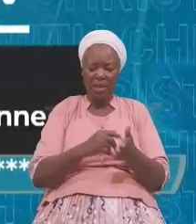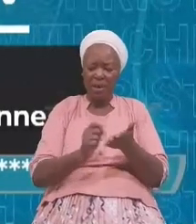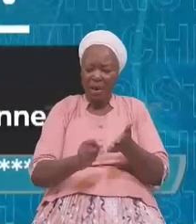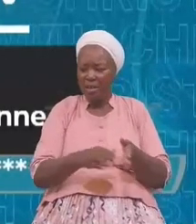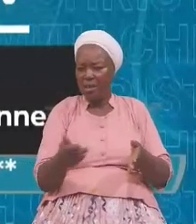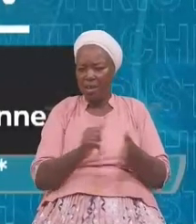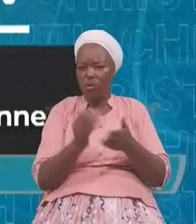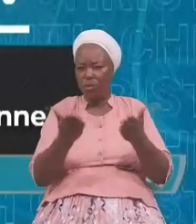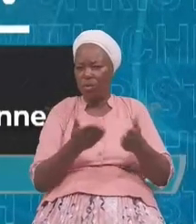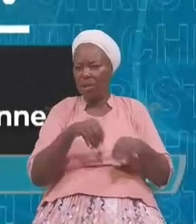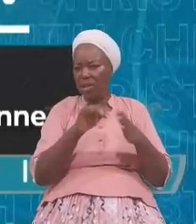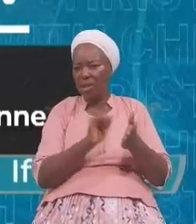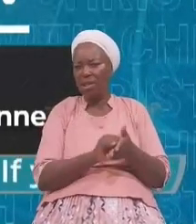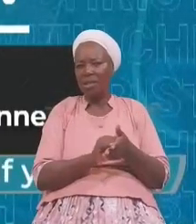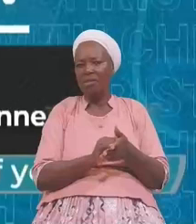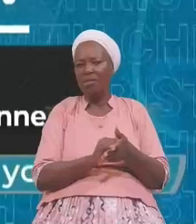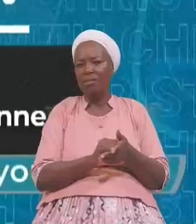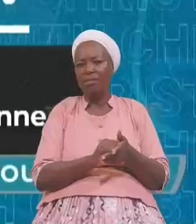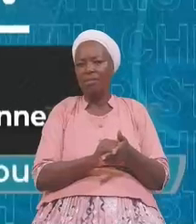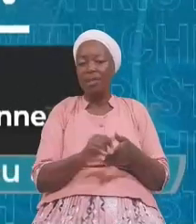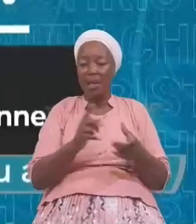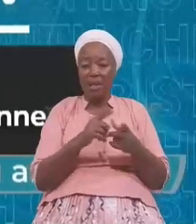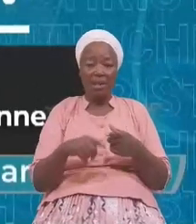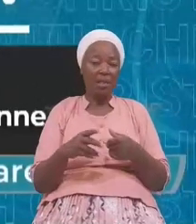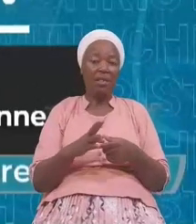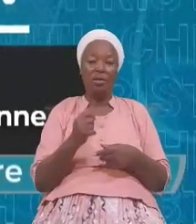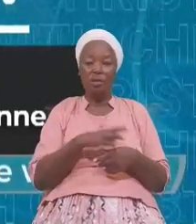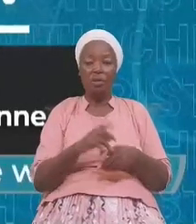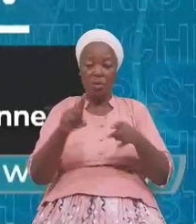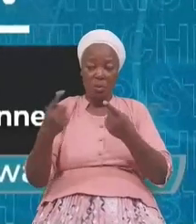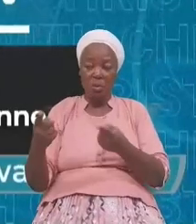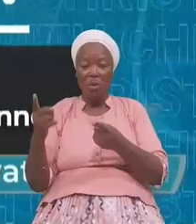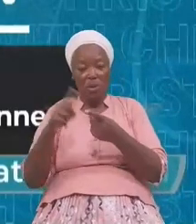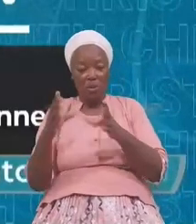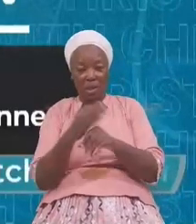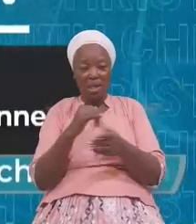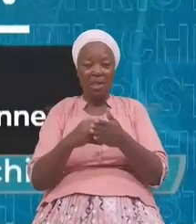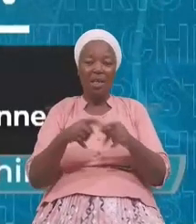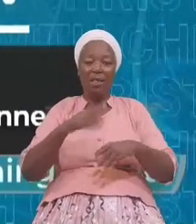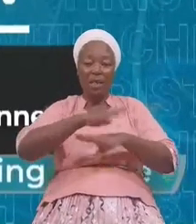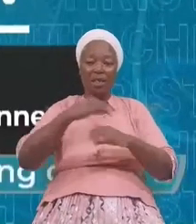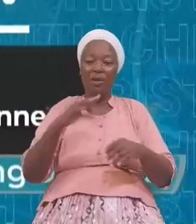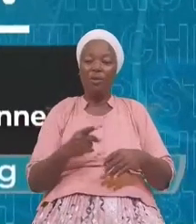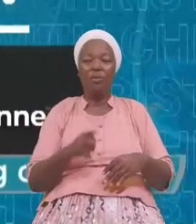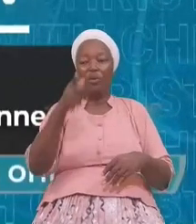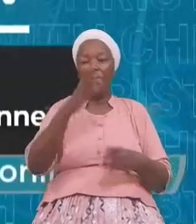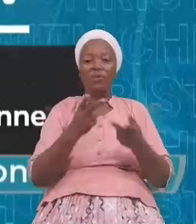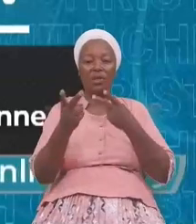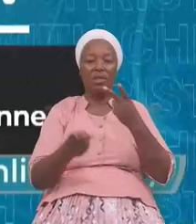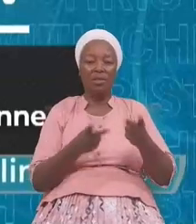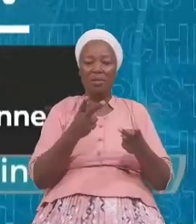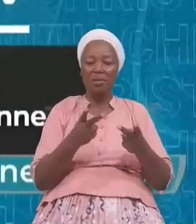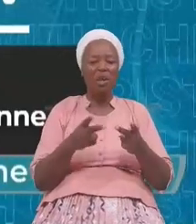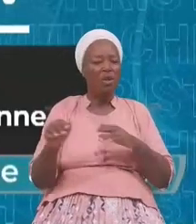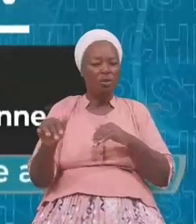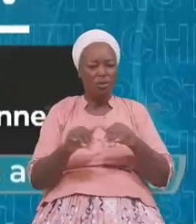remplir ce chèque à blanc. Et tu vas bientôt aller toucher ça au comptoir